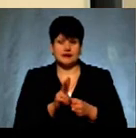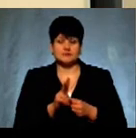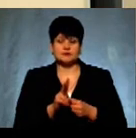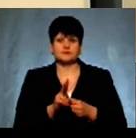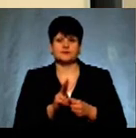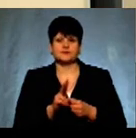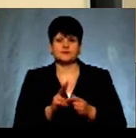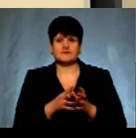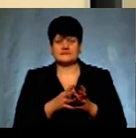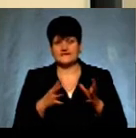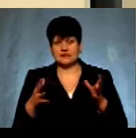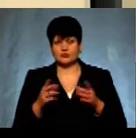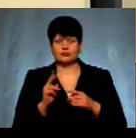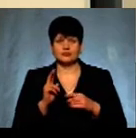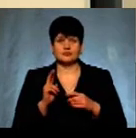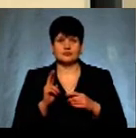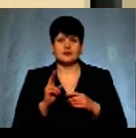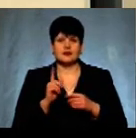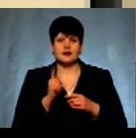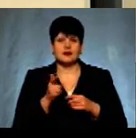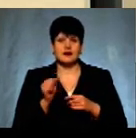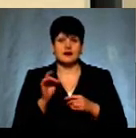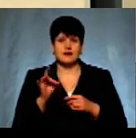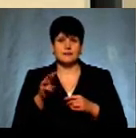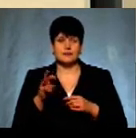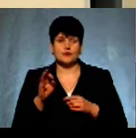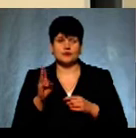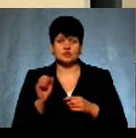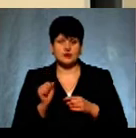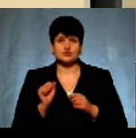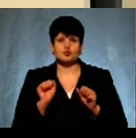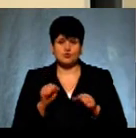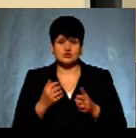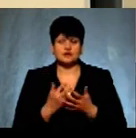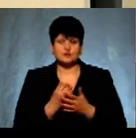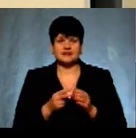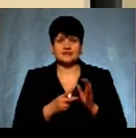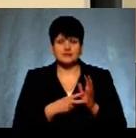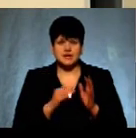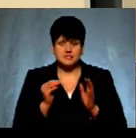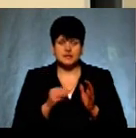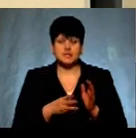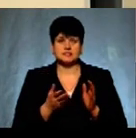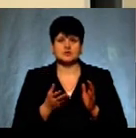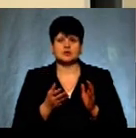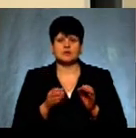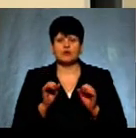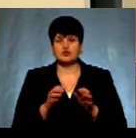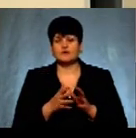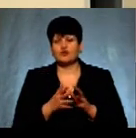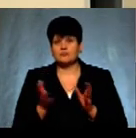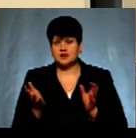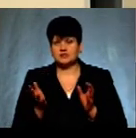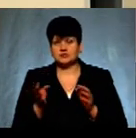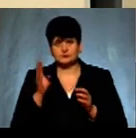на такому великому тролейбусі, ми кажемо гармошка, то він казав, що можна заробити і 18000, і, можливо, навіть більше.